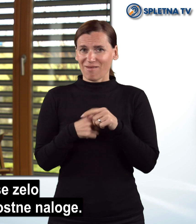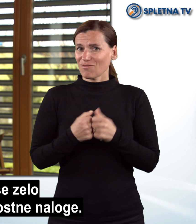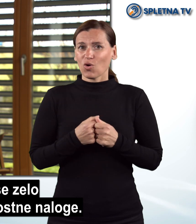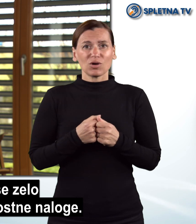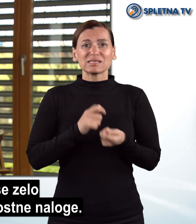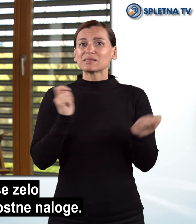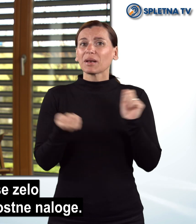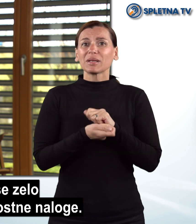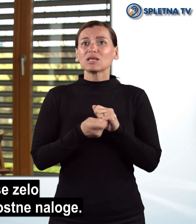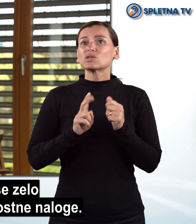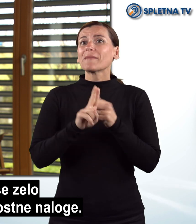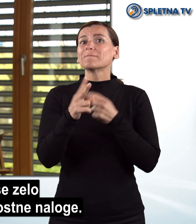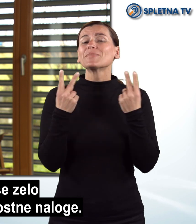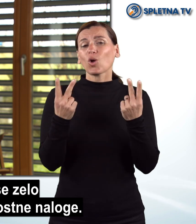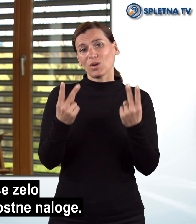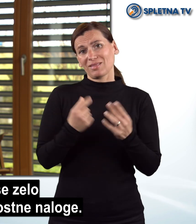spremenijo prioritete.